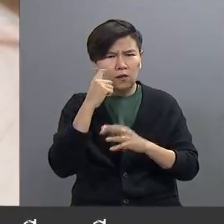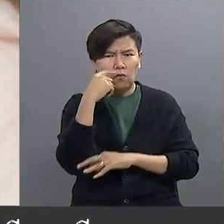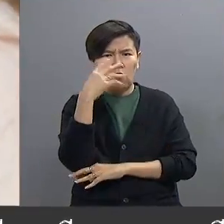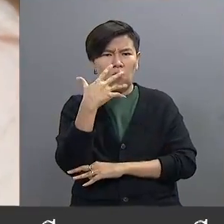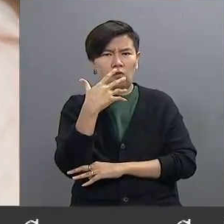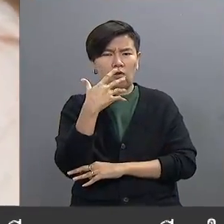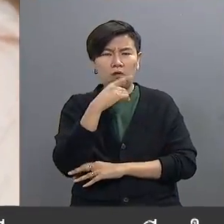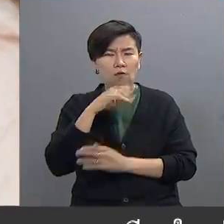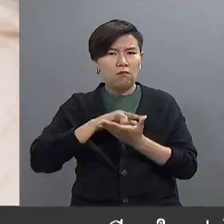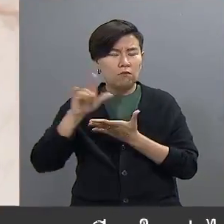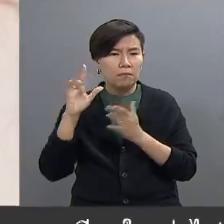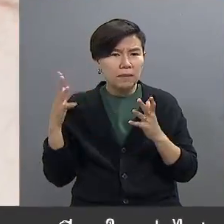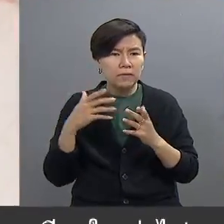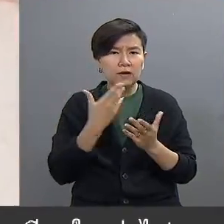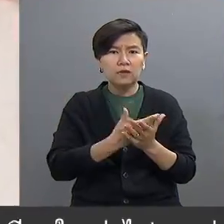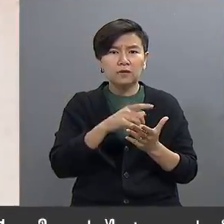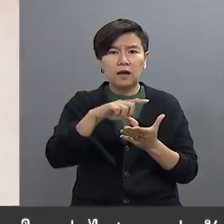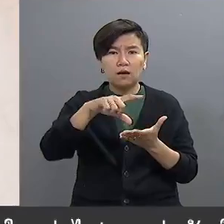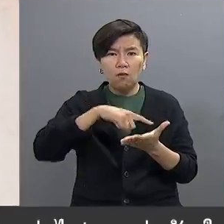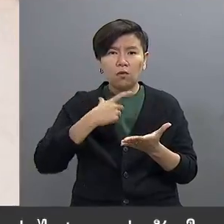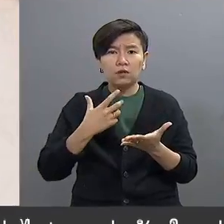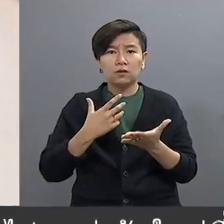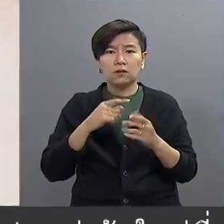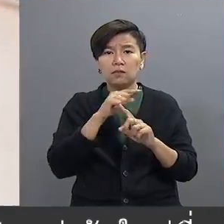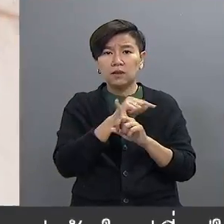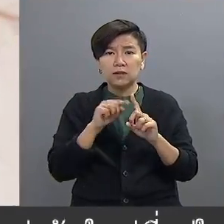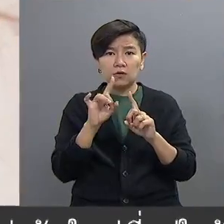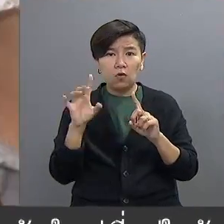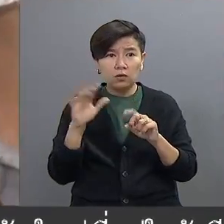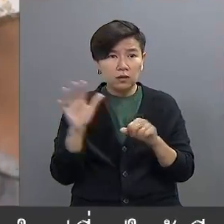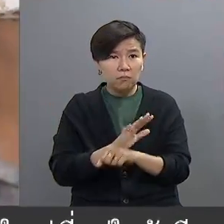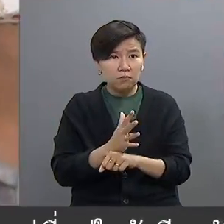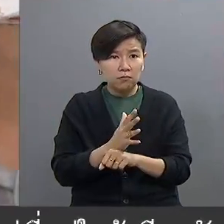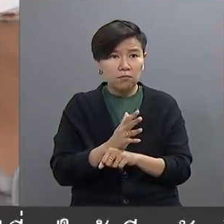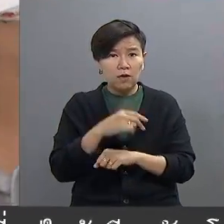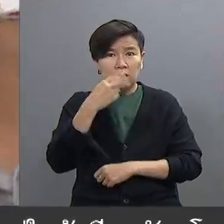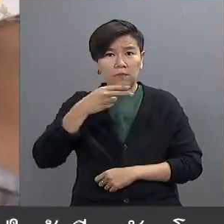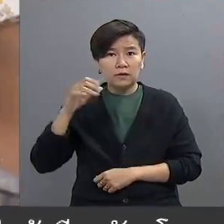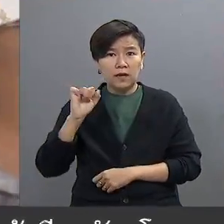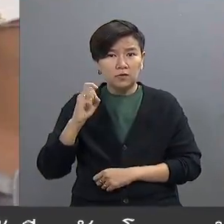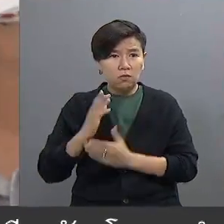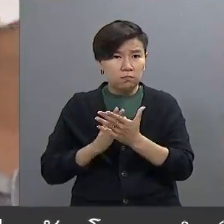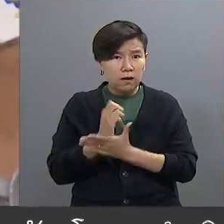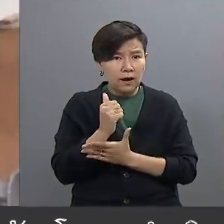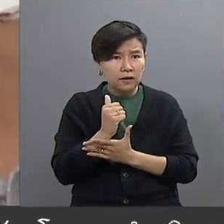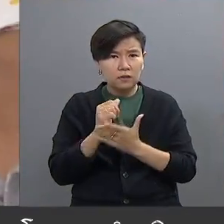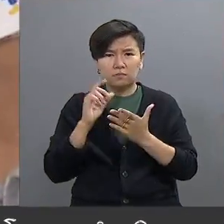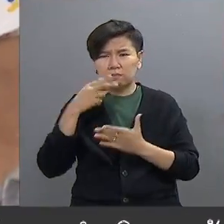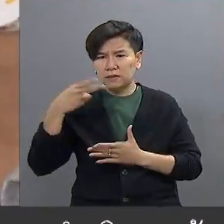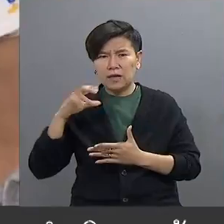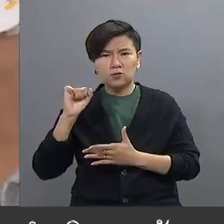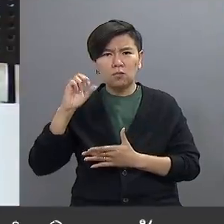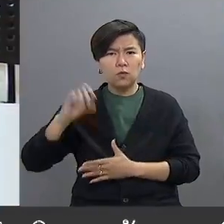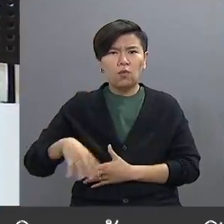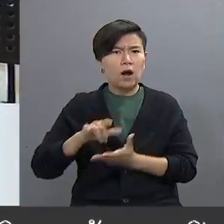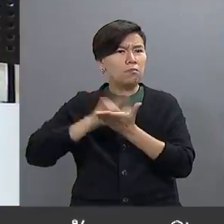มีพัดระดับภาษามาเพื่อที่จะแบ่งเป็นคืนเงินเต็มจำนวนกับไม่เต็มจำนวน ยังมีอีกคนนึงนะ